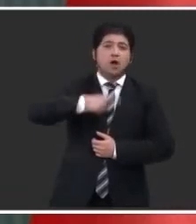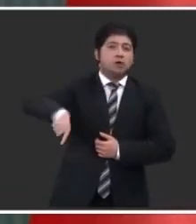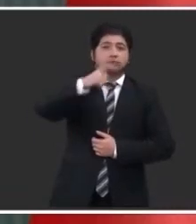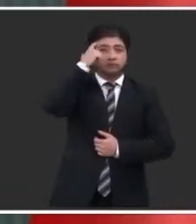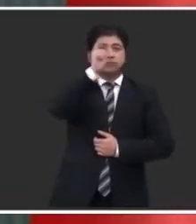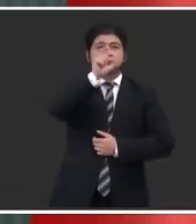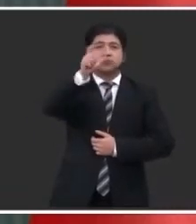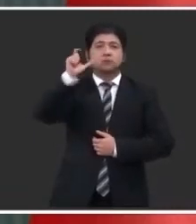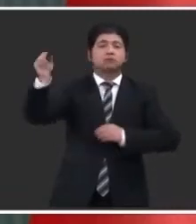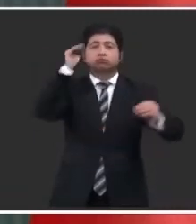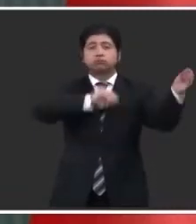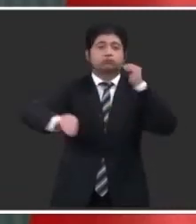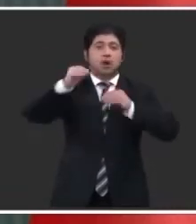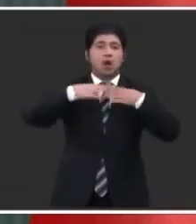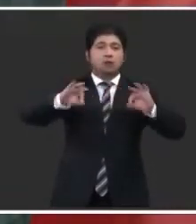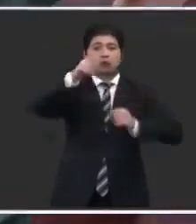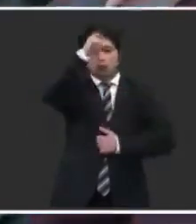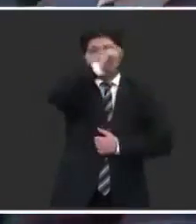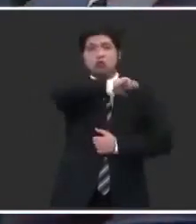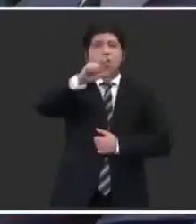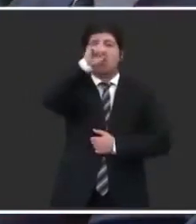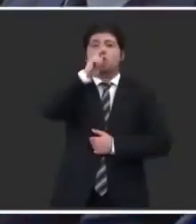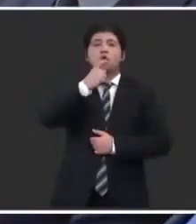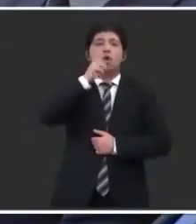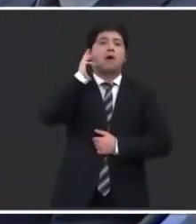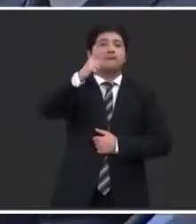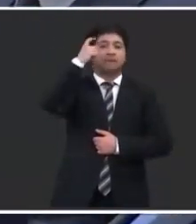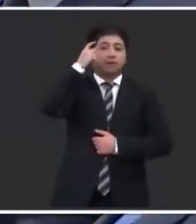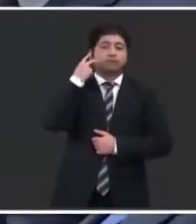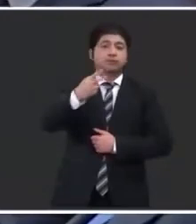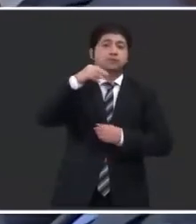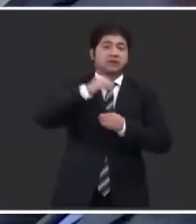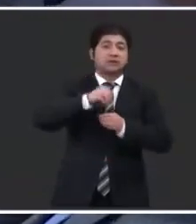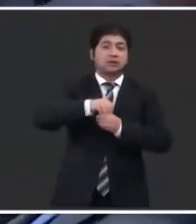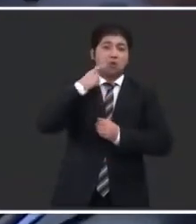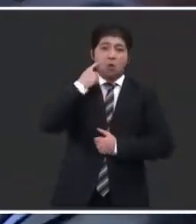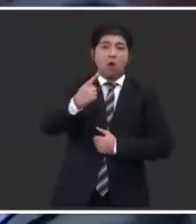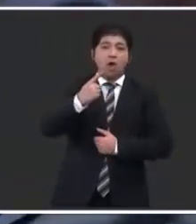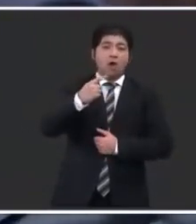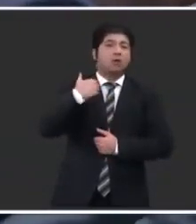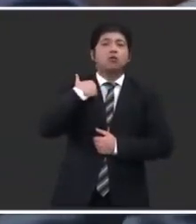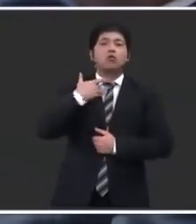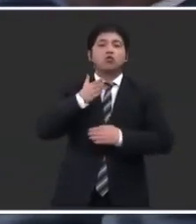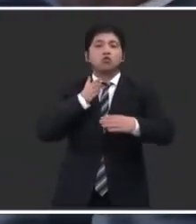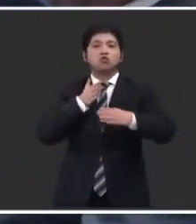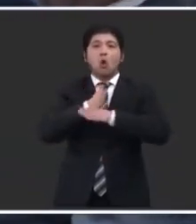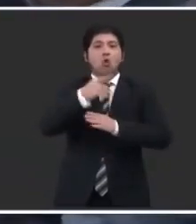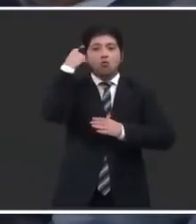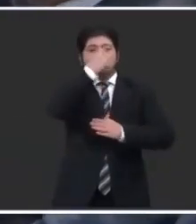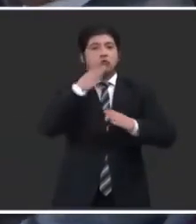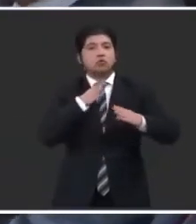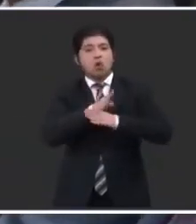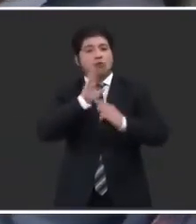başlıklarla yükselttiğimiz Türkiye 100 Yılı vizyonunun yüzünü Doğruya doğru dönen